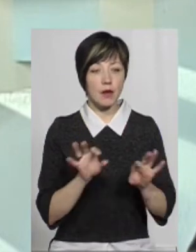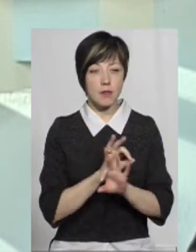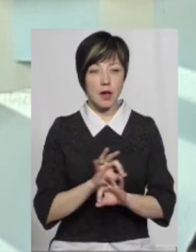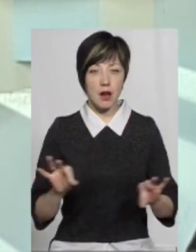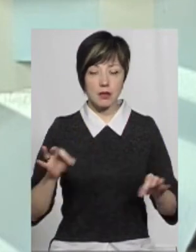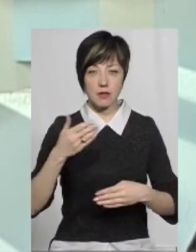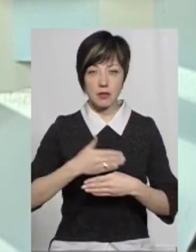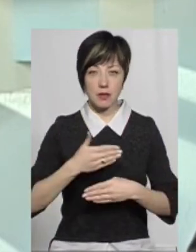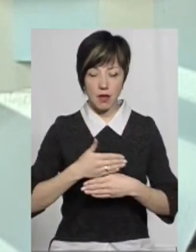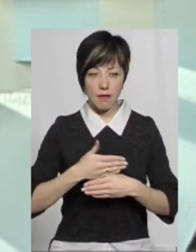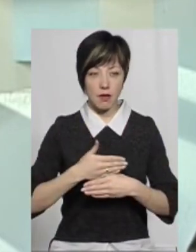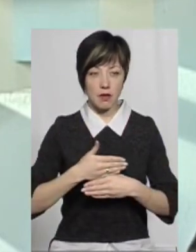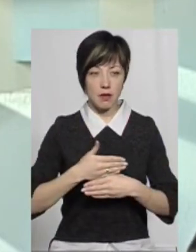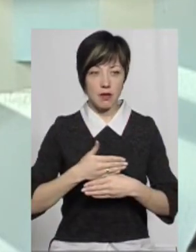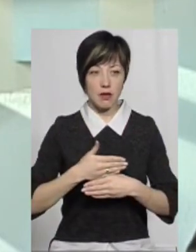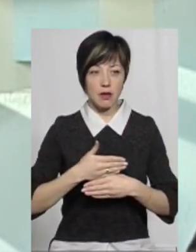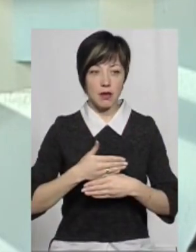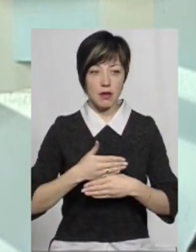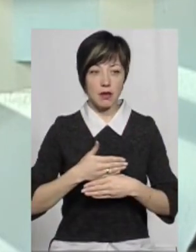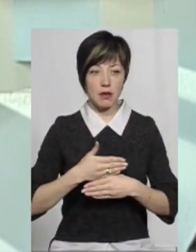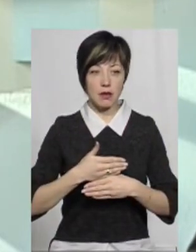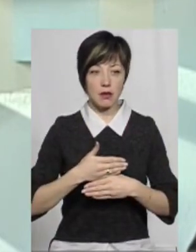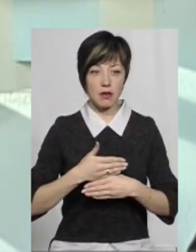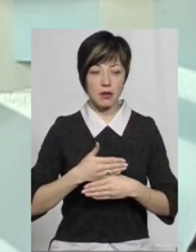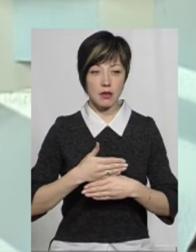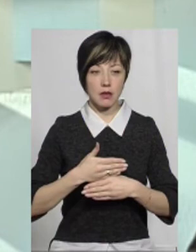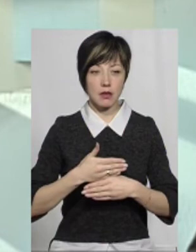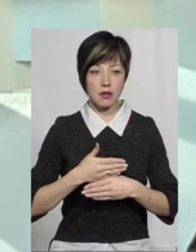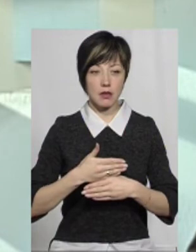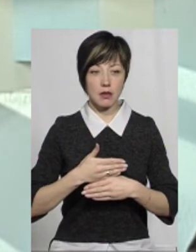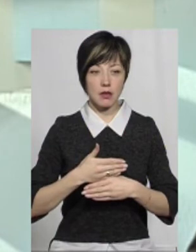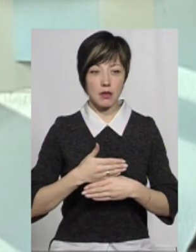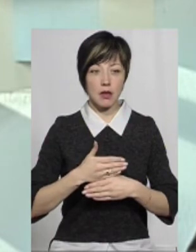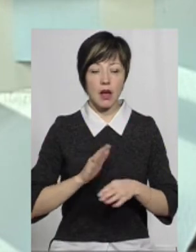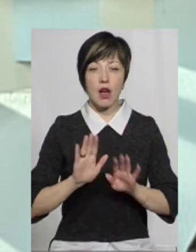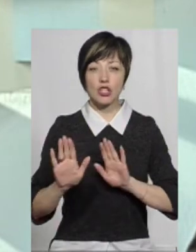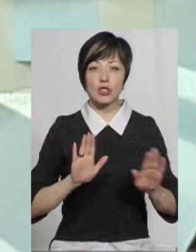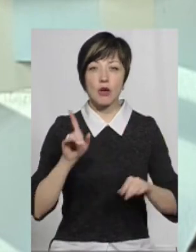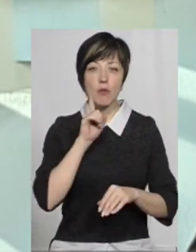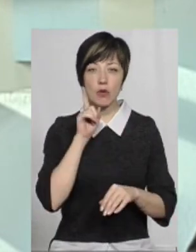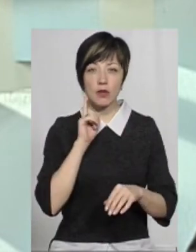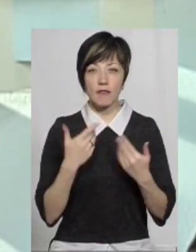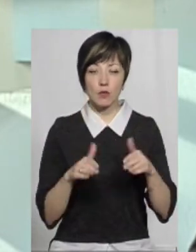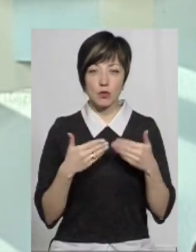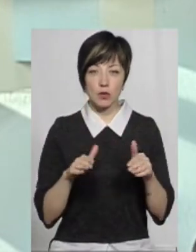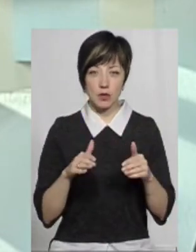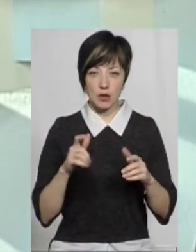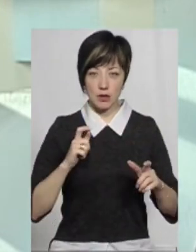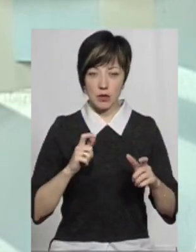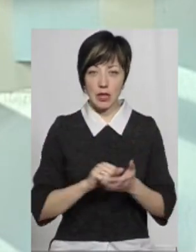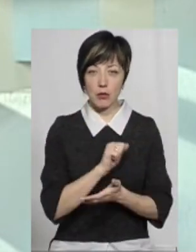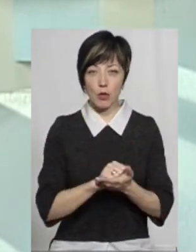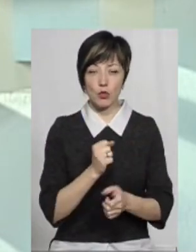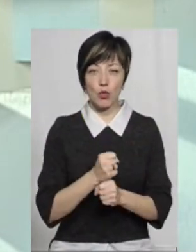Прекрасна вистава по першій п'єсі Марини. Ставив молодий режисер, випускник Київського інституту Карпенка, Кару дипломну